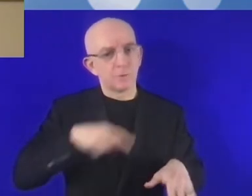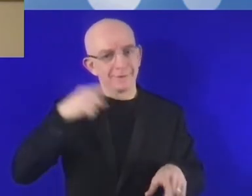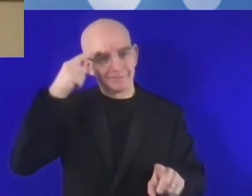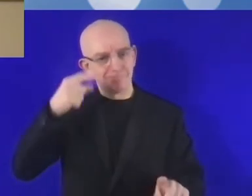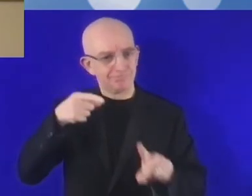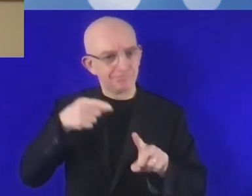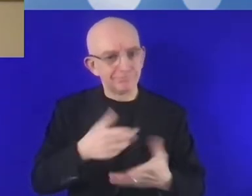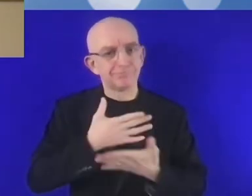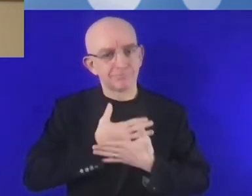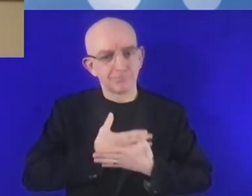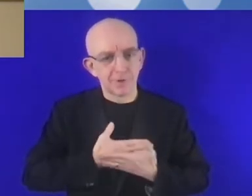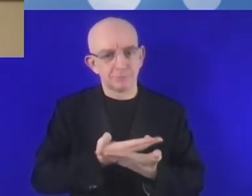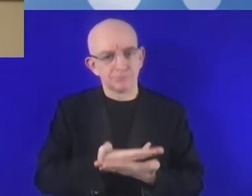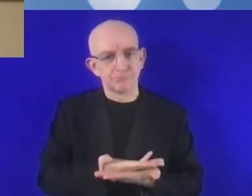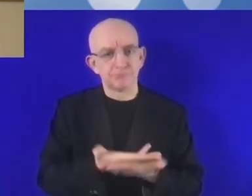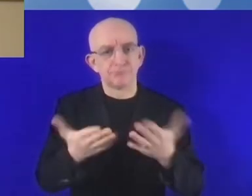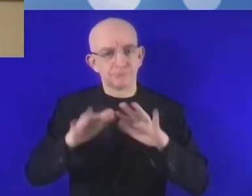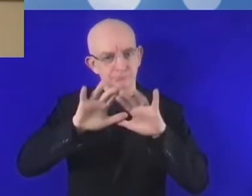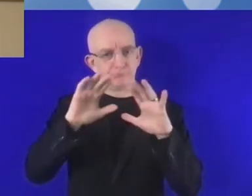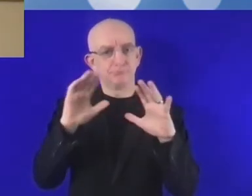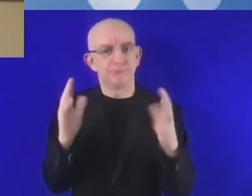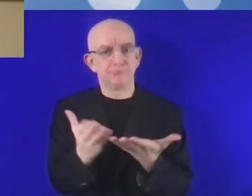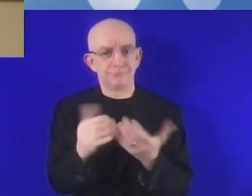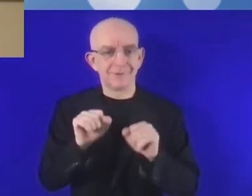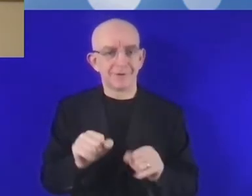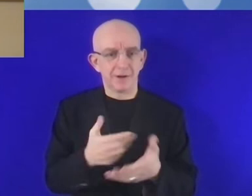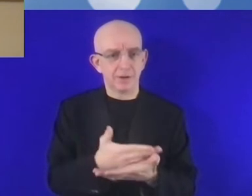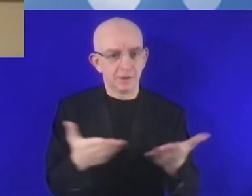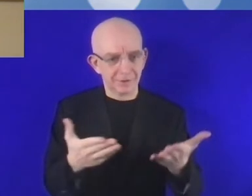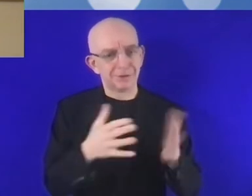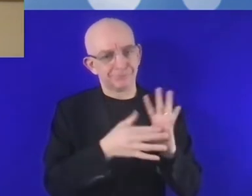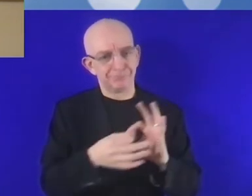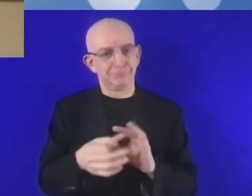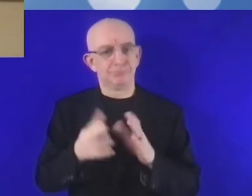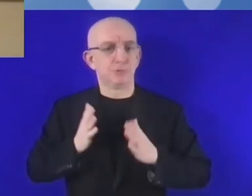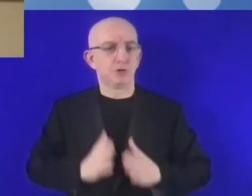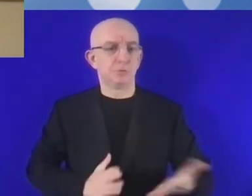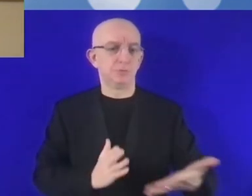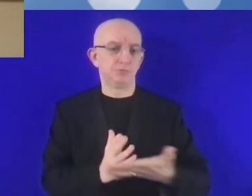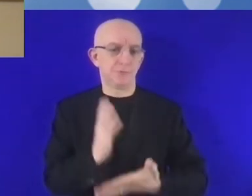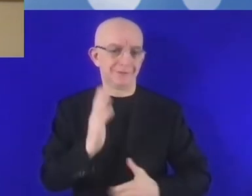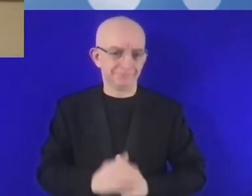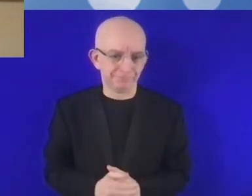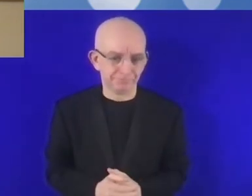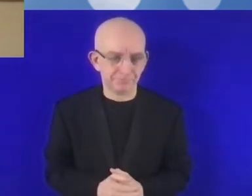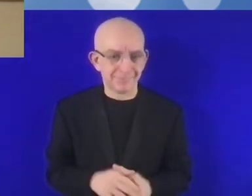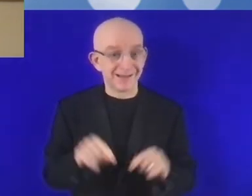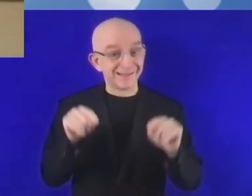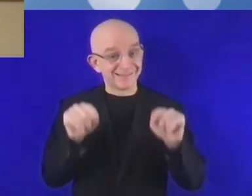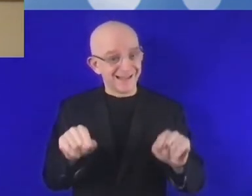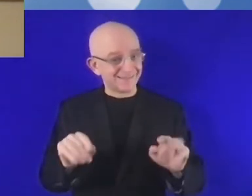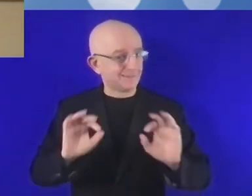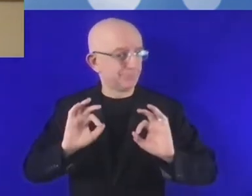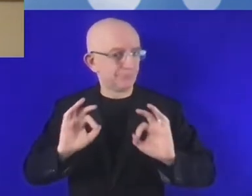هذا الوصول، وخاصة لأولئك الذين ليس لديهم إمكانية حتى الآن. نرى